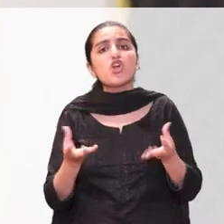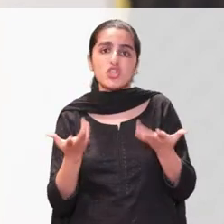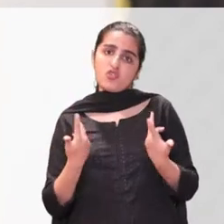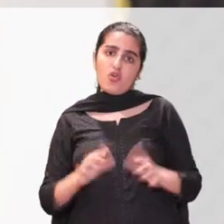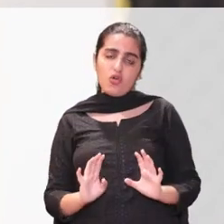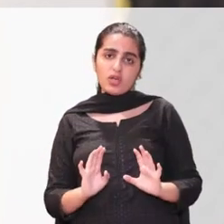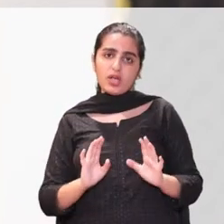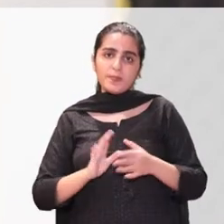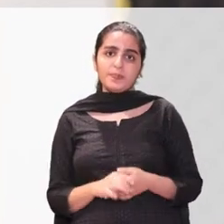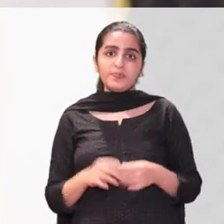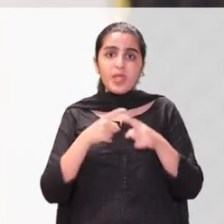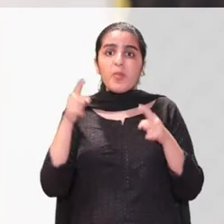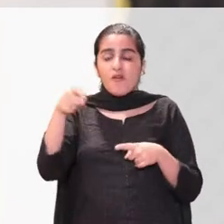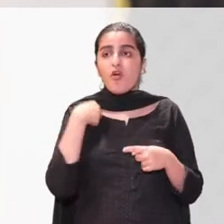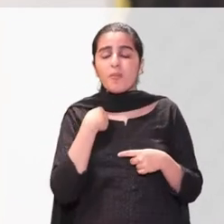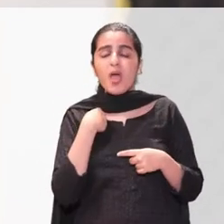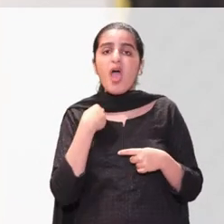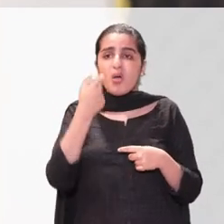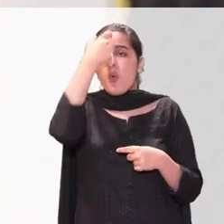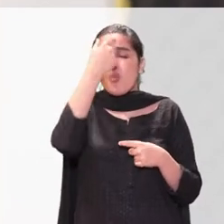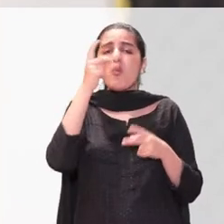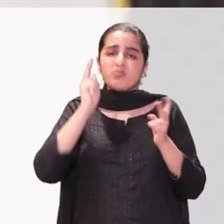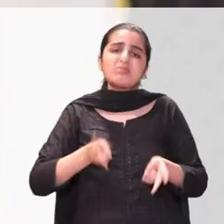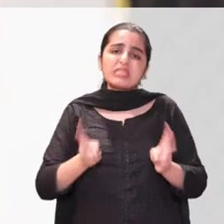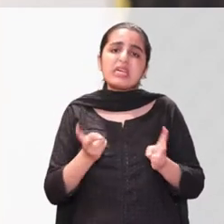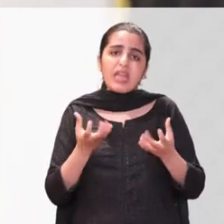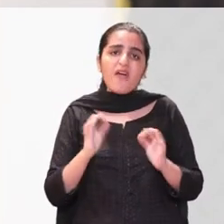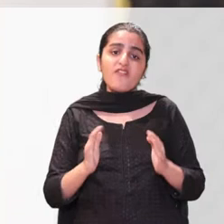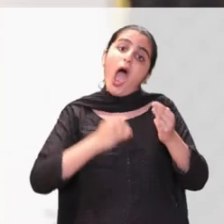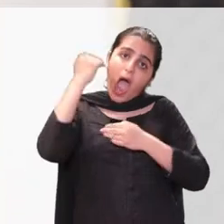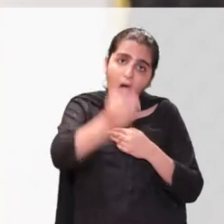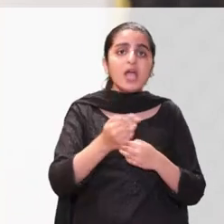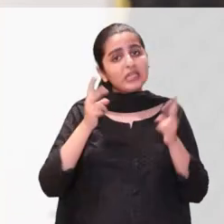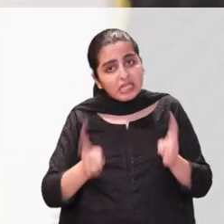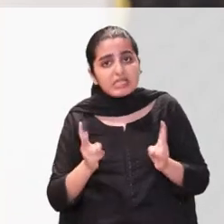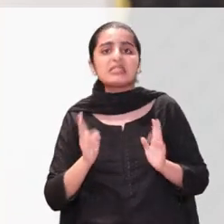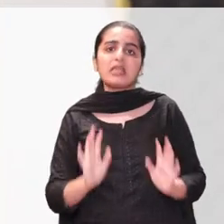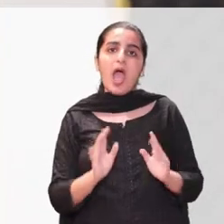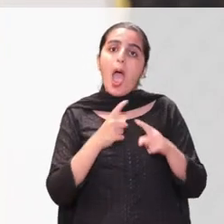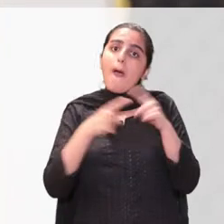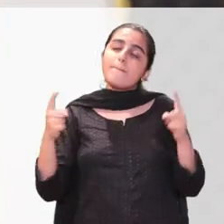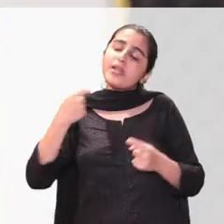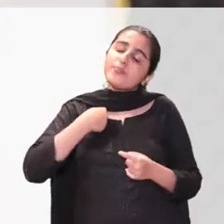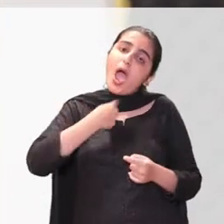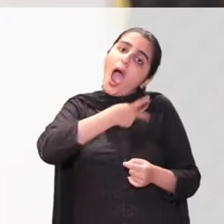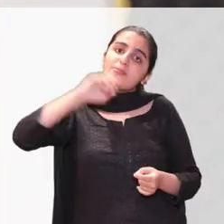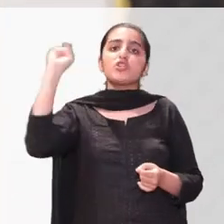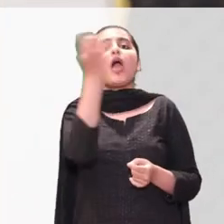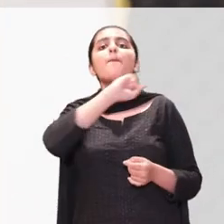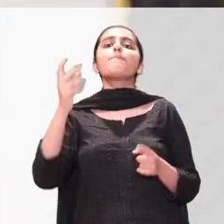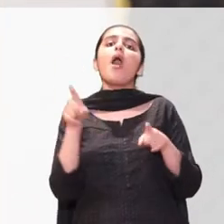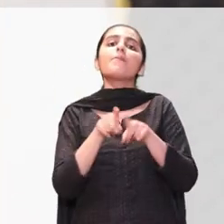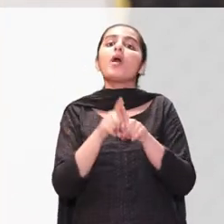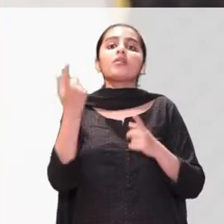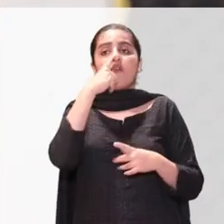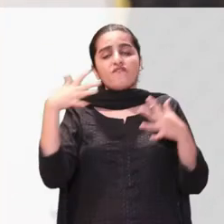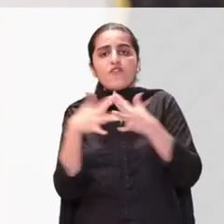बन जाते हैं ना चाहते हुए भी उन सारी चीजों का फेस किया और कर रही हूं और करना भी पड़ेगा लेकिन आई विल बी द बेस्ट आफ ऑल